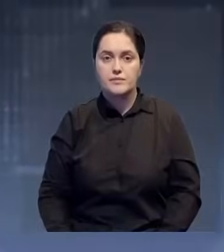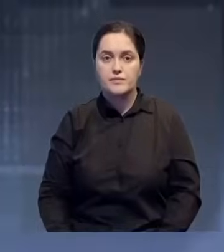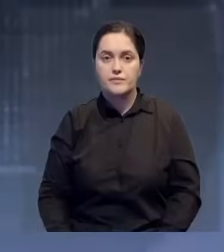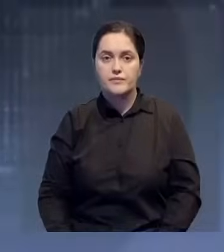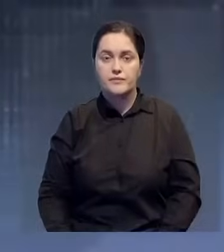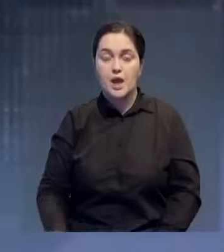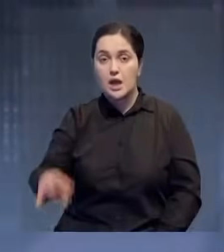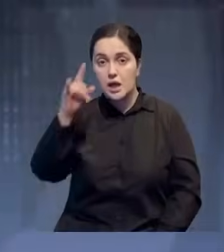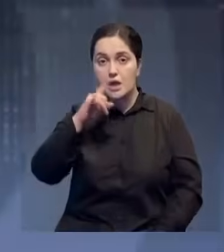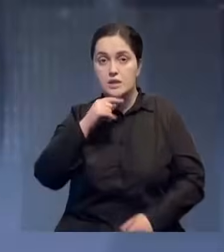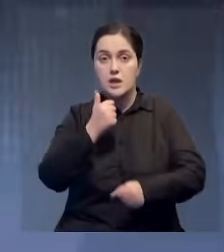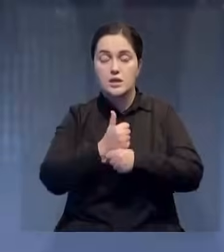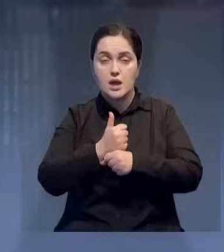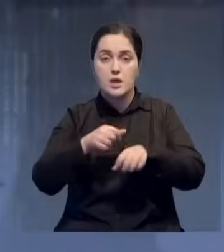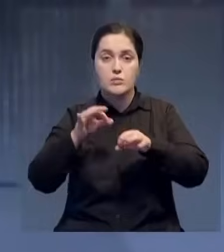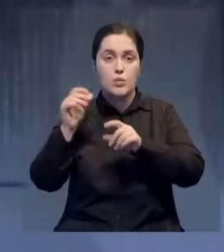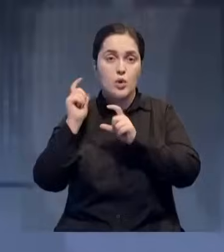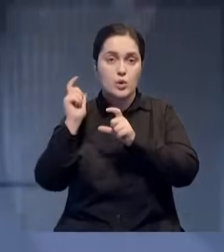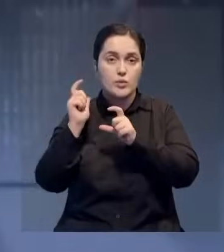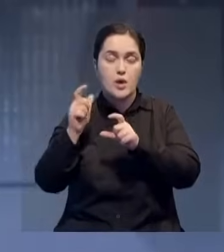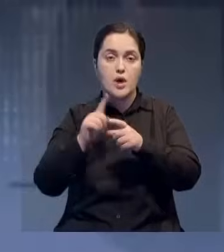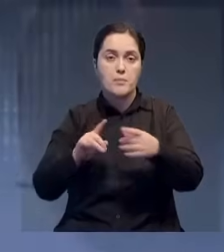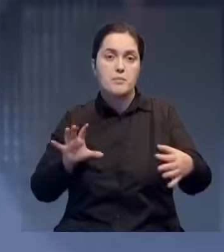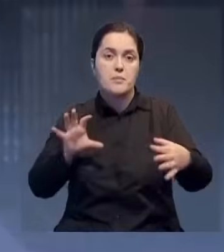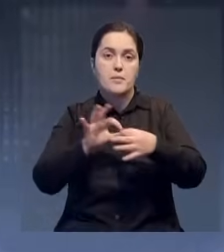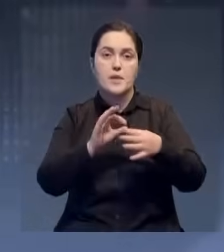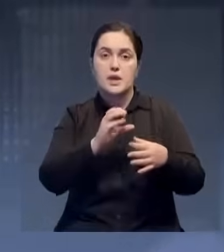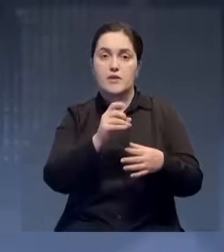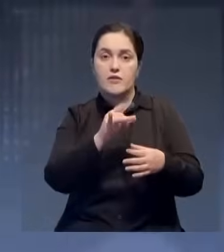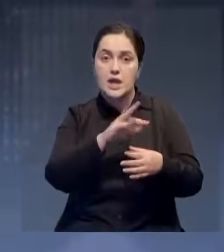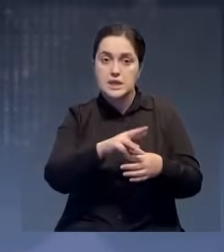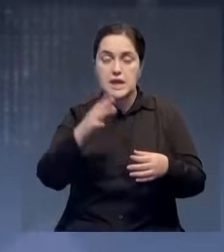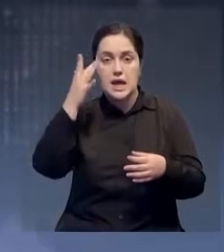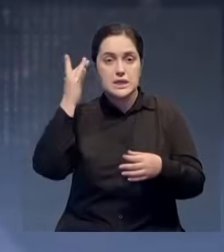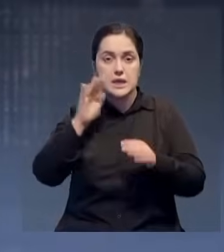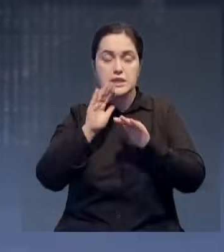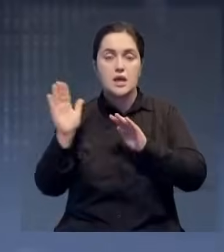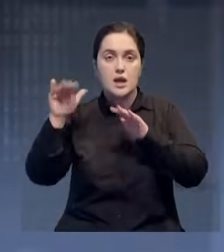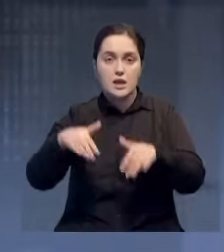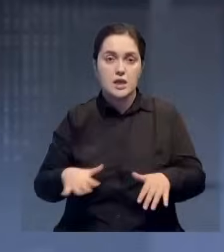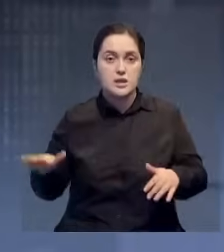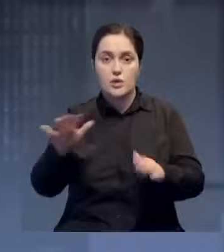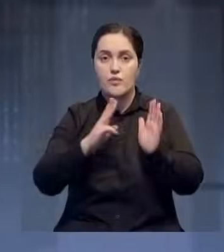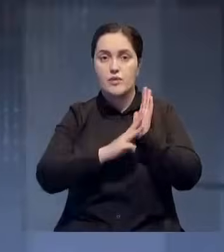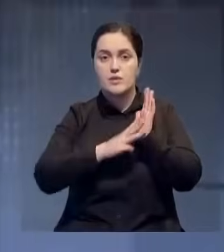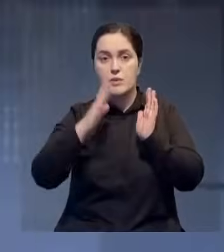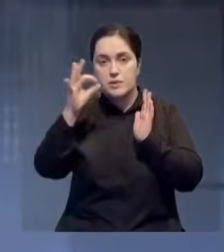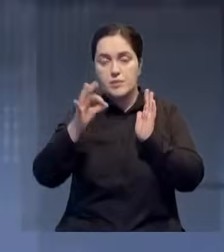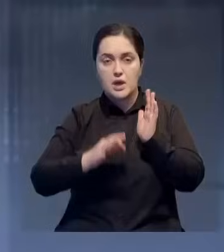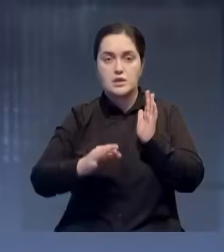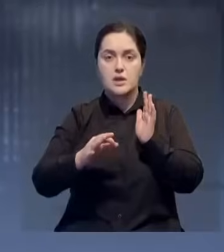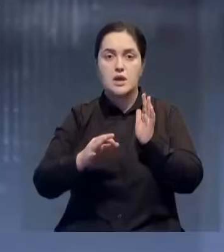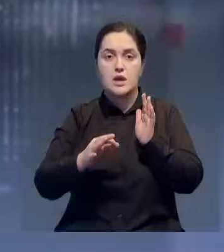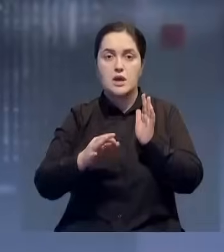Казахстан – ключевой транспортно-логистический хаб, соединяющий Евразийский континент с Азиатско-Тихоокеанским регионом. Почти 85%